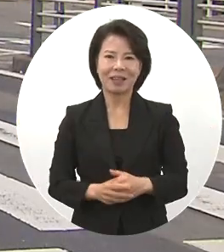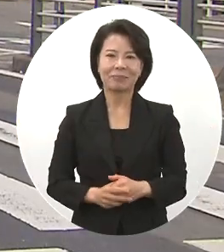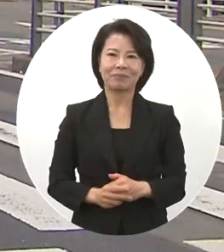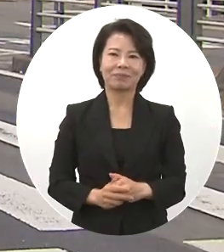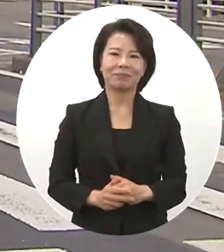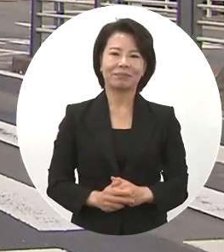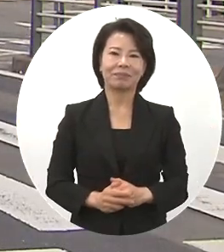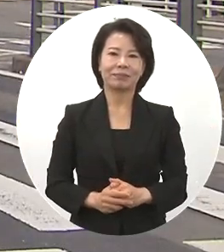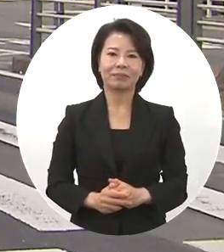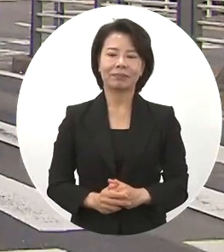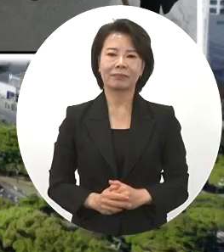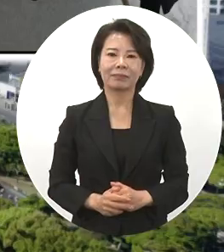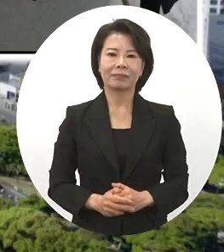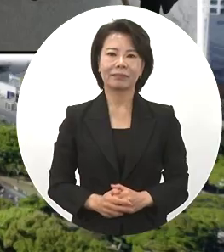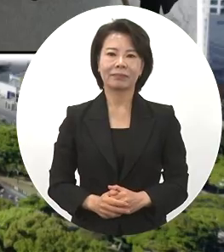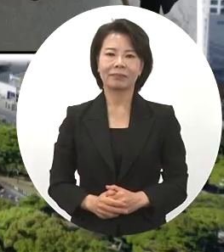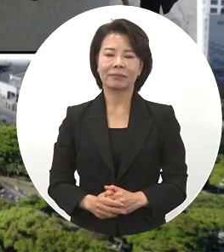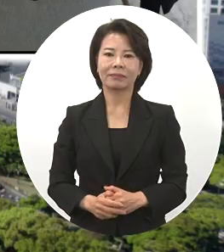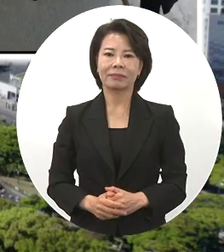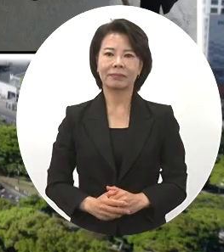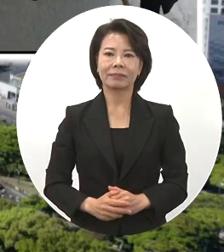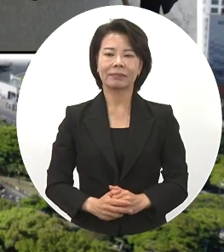있습니다.